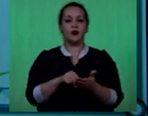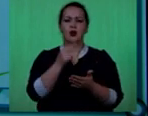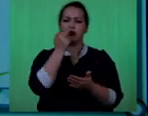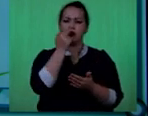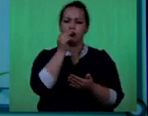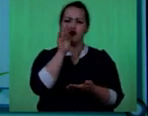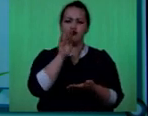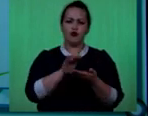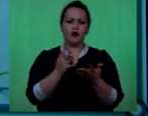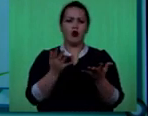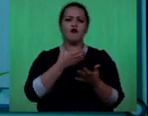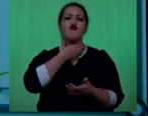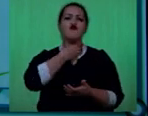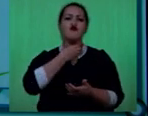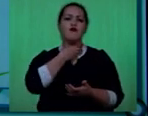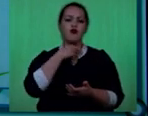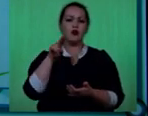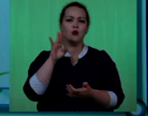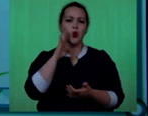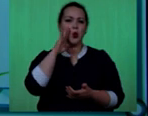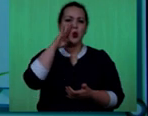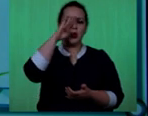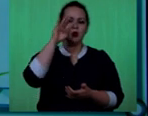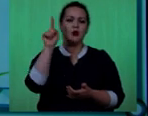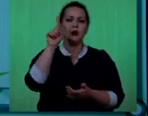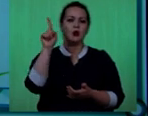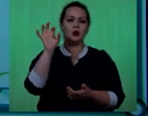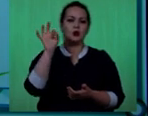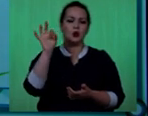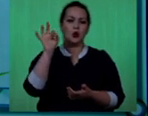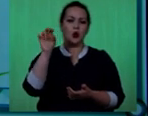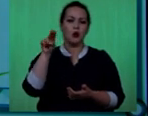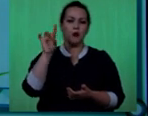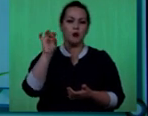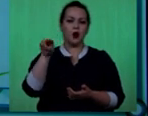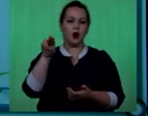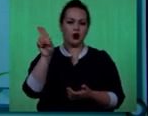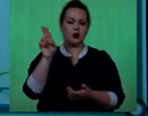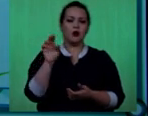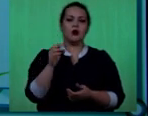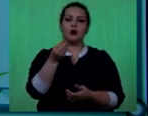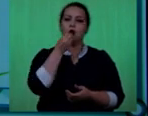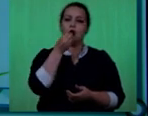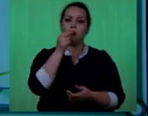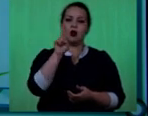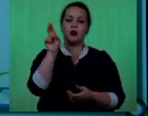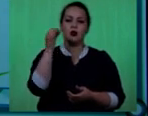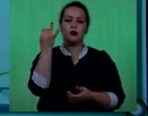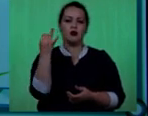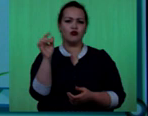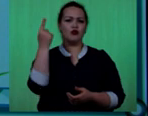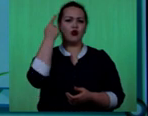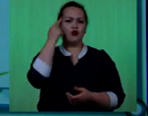какого животного по утрам зоопарке кормят манной кашей я думаю что вы все